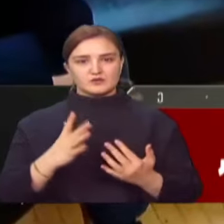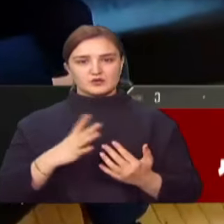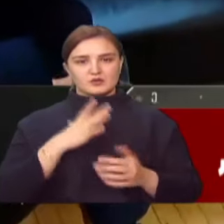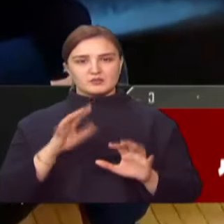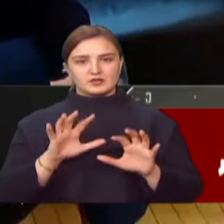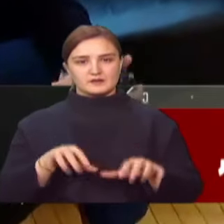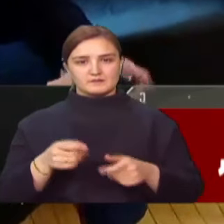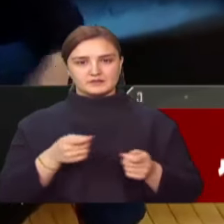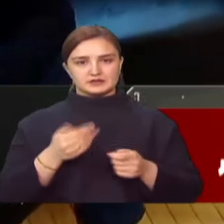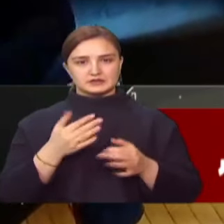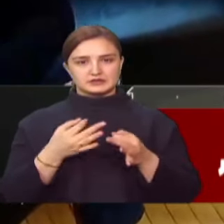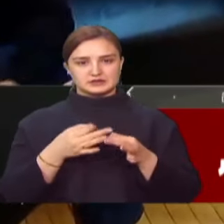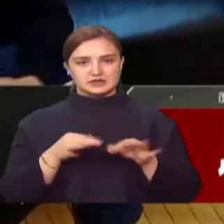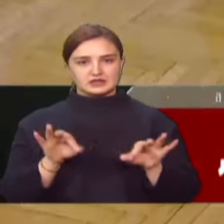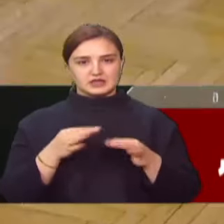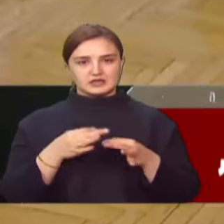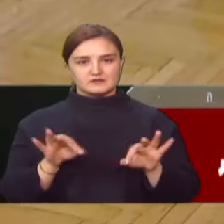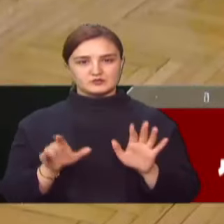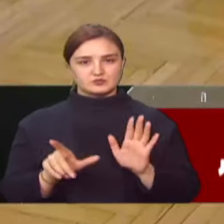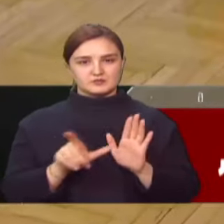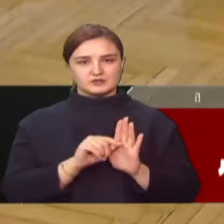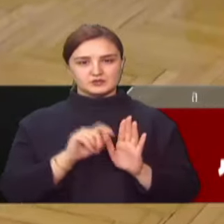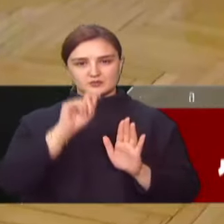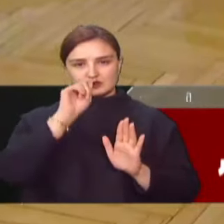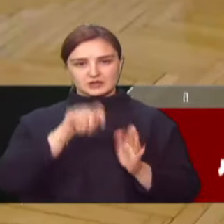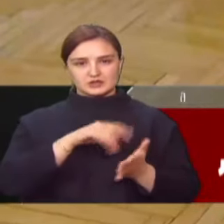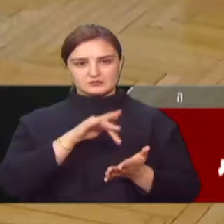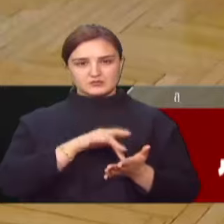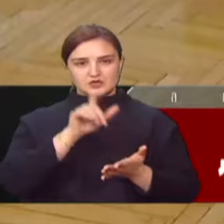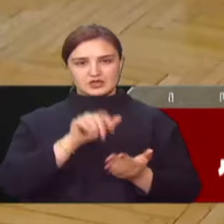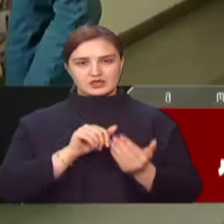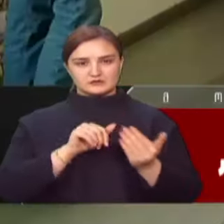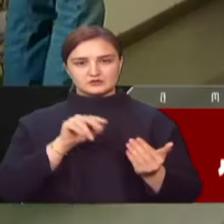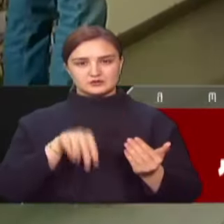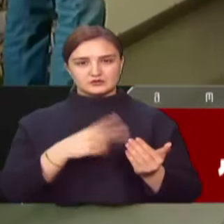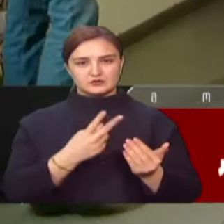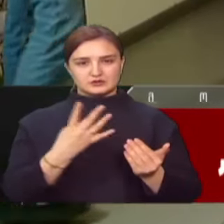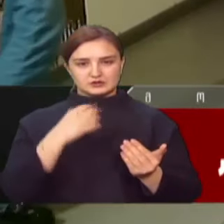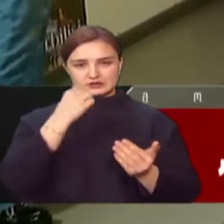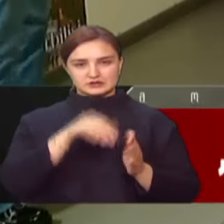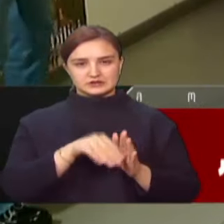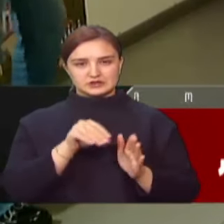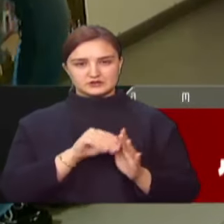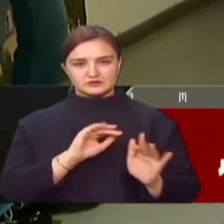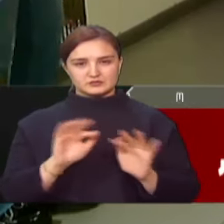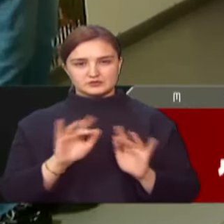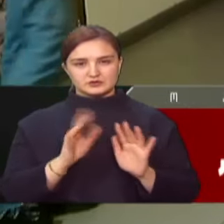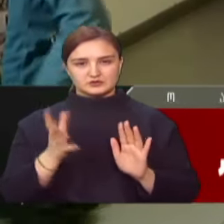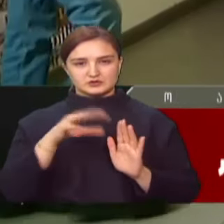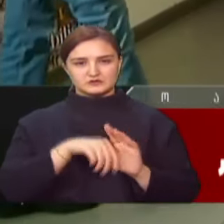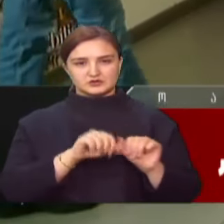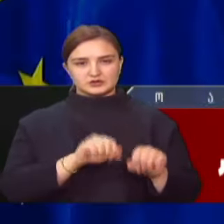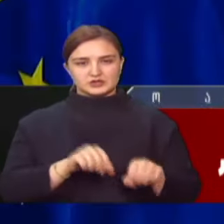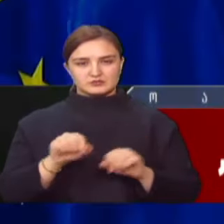ექსპრეზიდენტის გათავისუფლებას, მეტიც გათავისუფლებასთან ერთად უკრაინის მოქალაქისთვის 2024 წლის საარჩევნო პროცესში ჩართვის